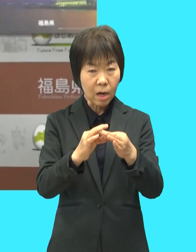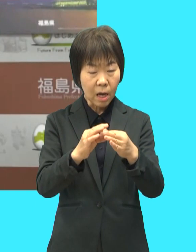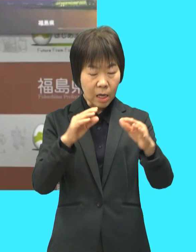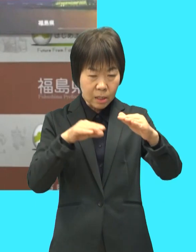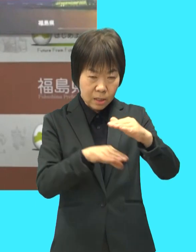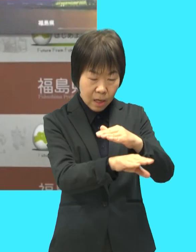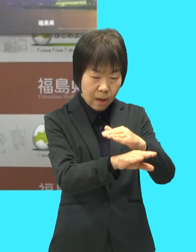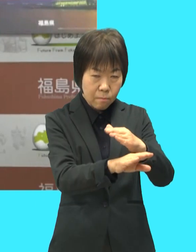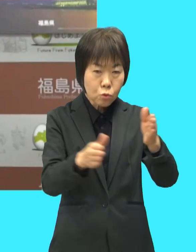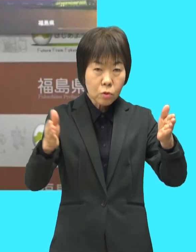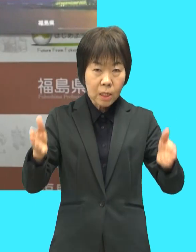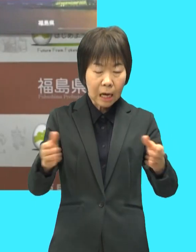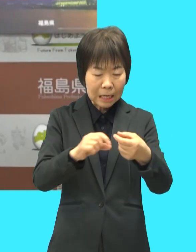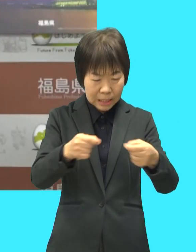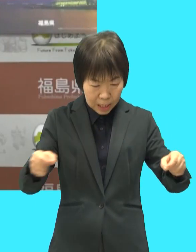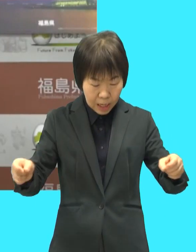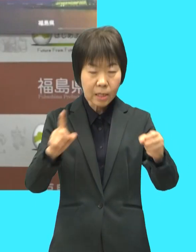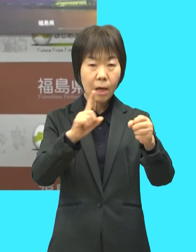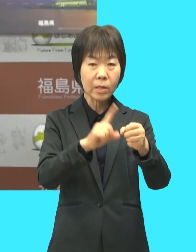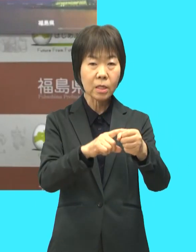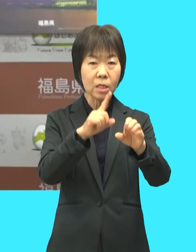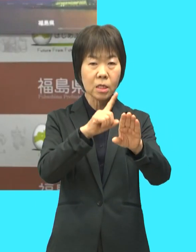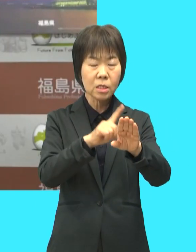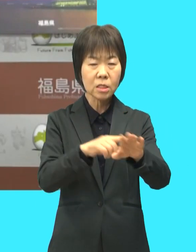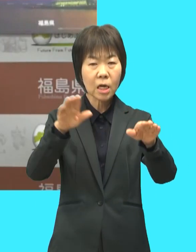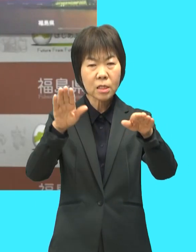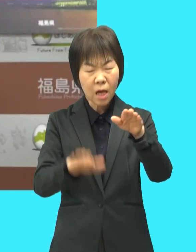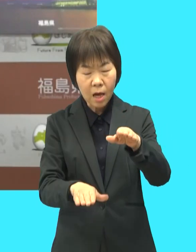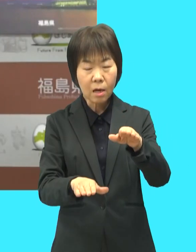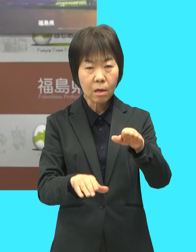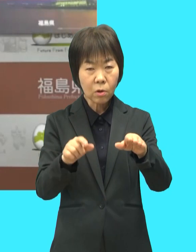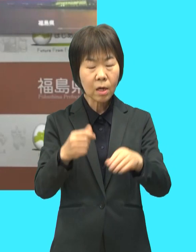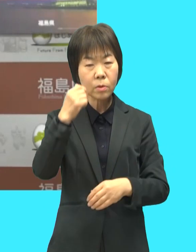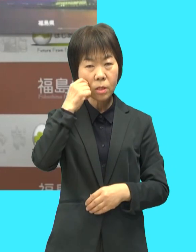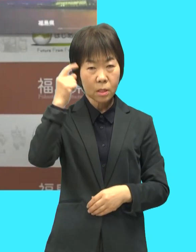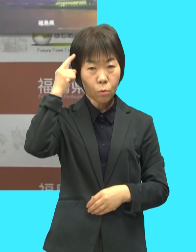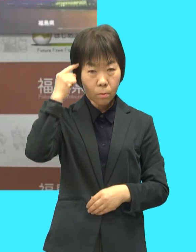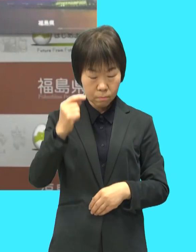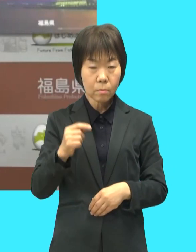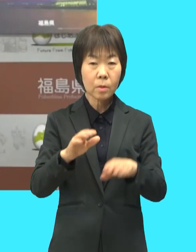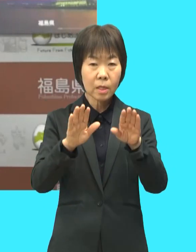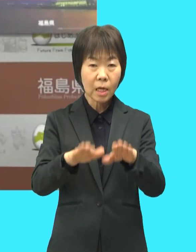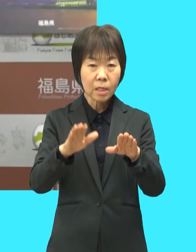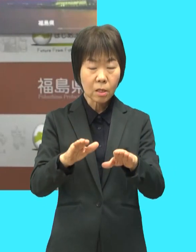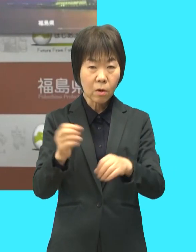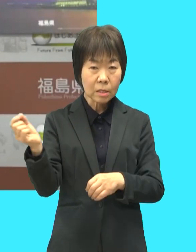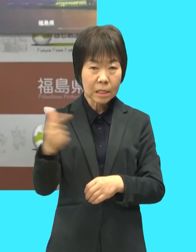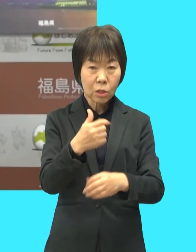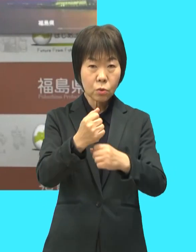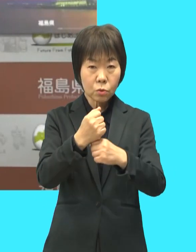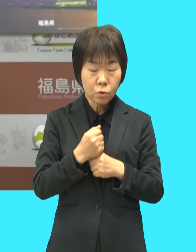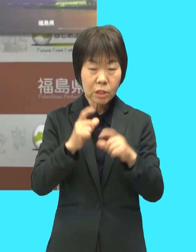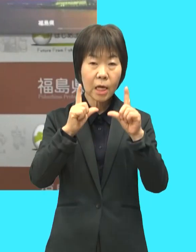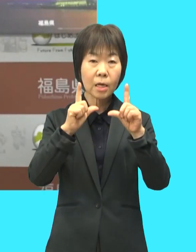常にこうタイムラグが出るというのが難しさがあろうかと思います。現時点において緊急事態宣言